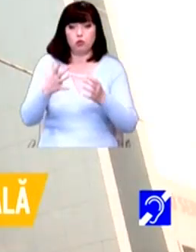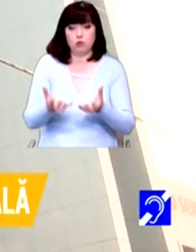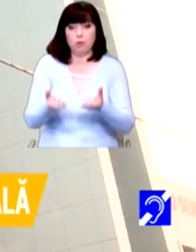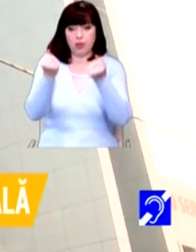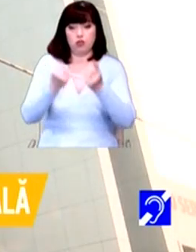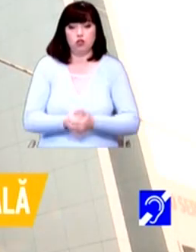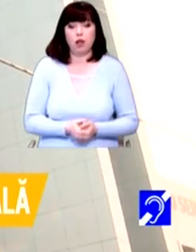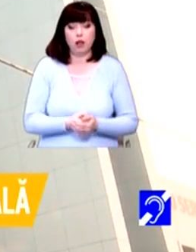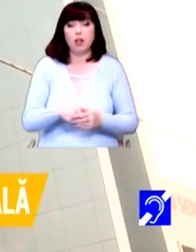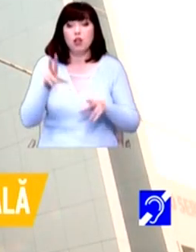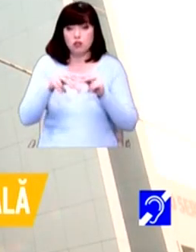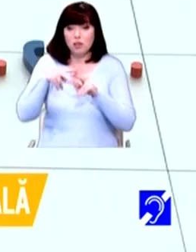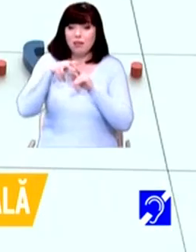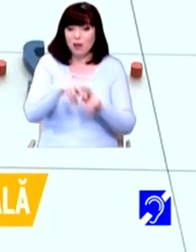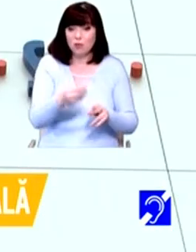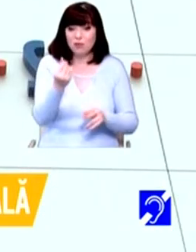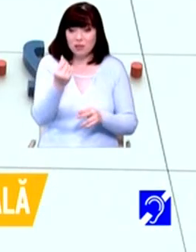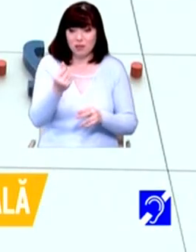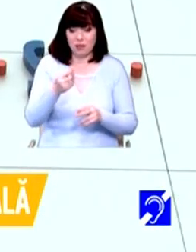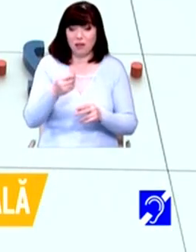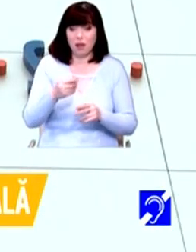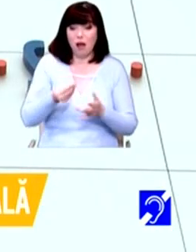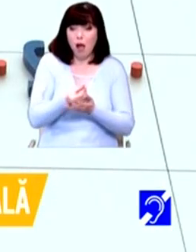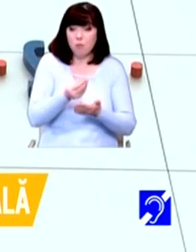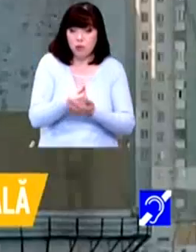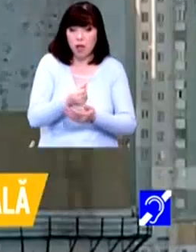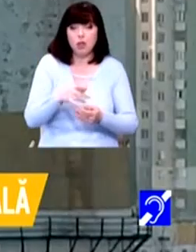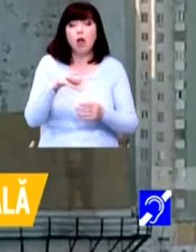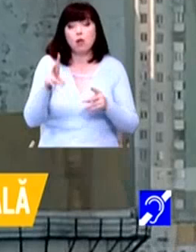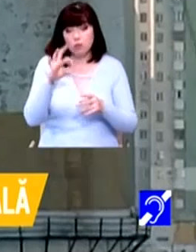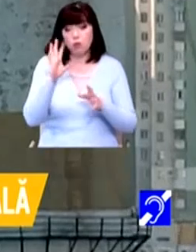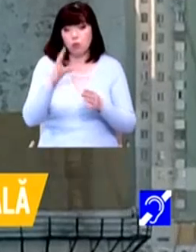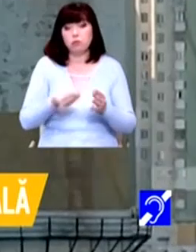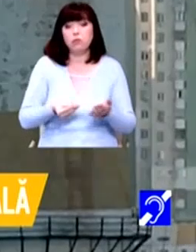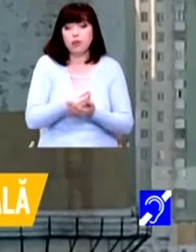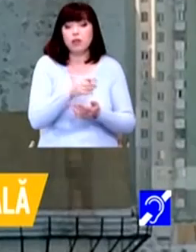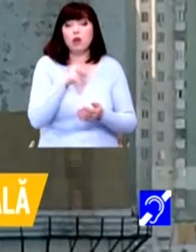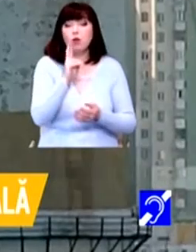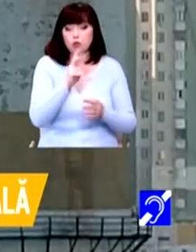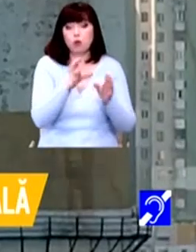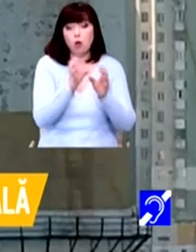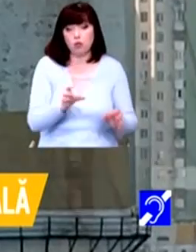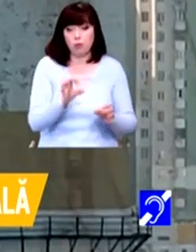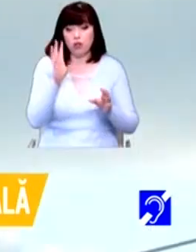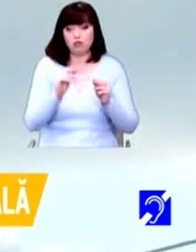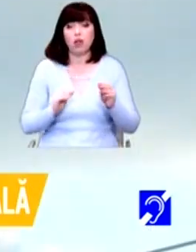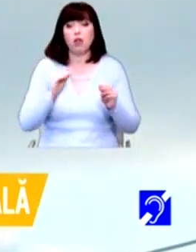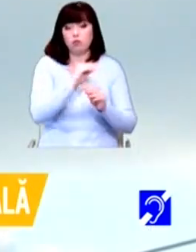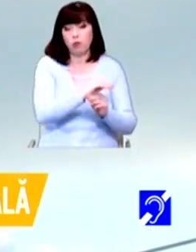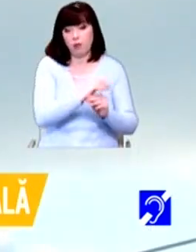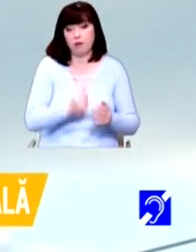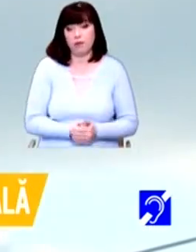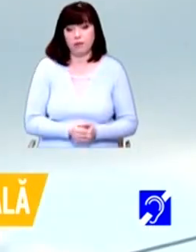lor. Povara plăților pentru tranzitul energiei termice va cădea însă pe umerii celor conectați la sistemul centralizat de